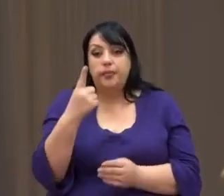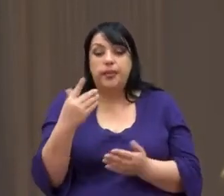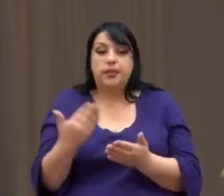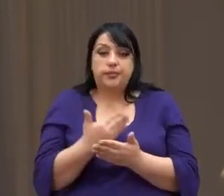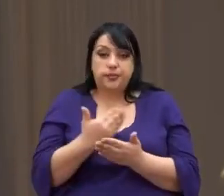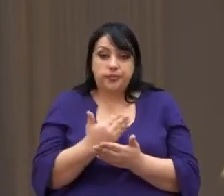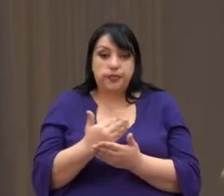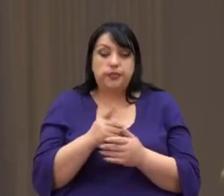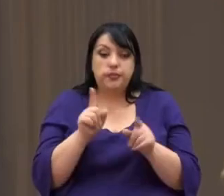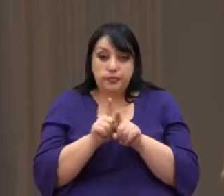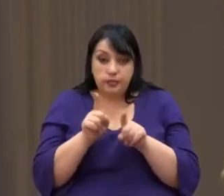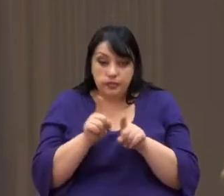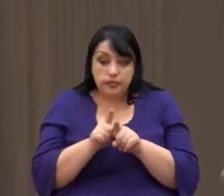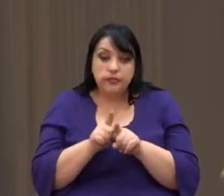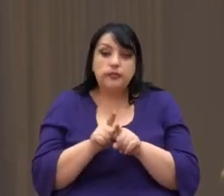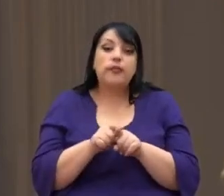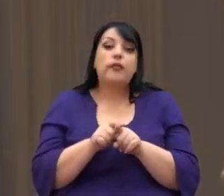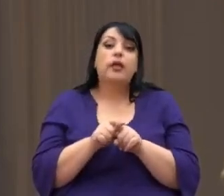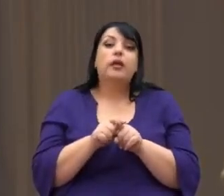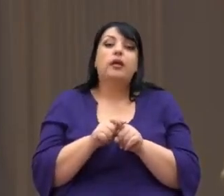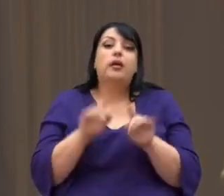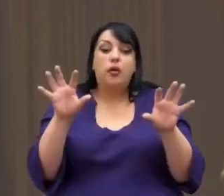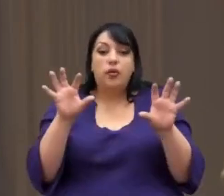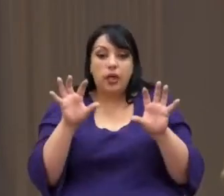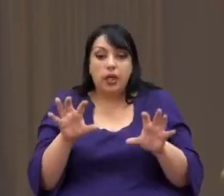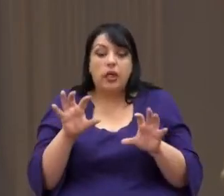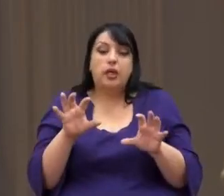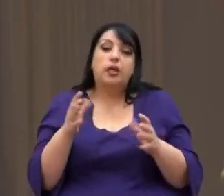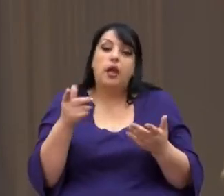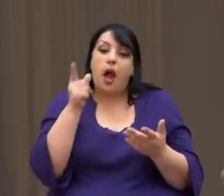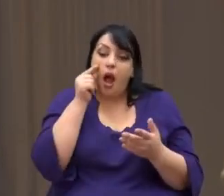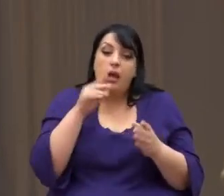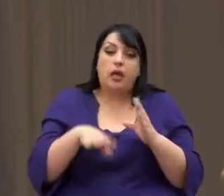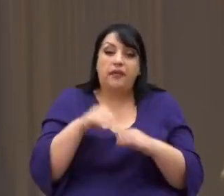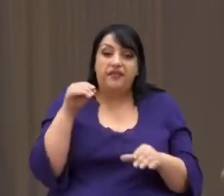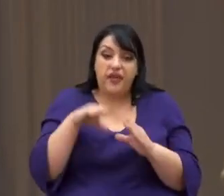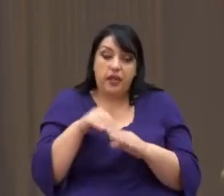ըստ գործող օրենսդրության, թե հայակվե